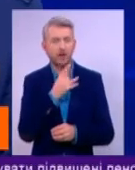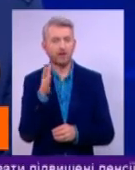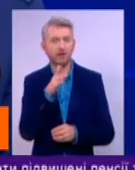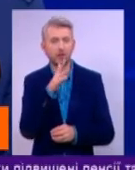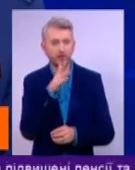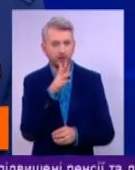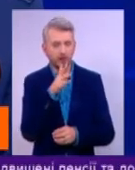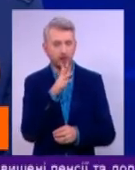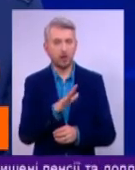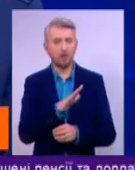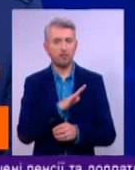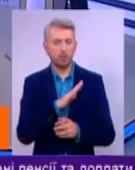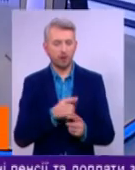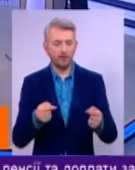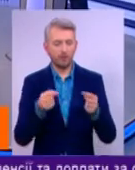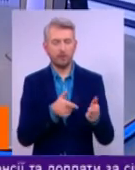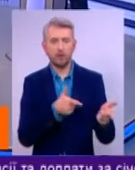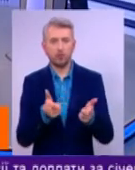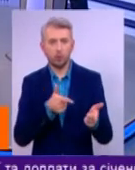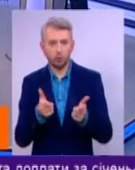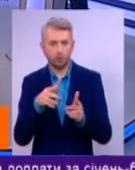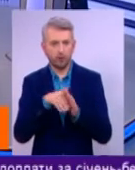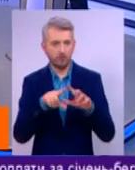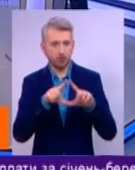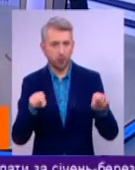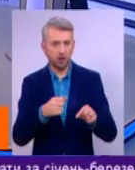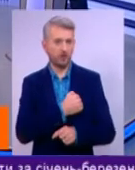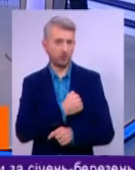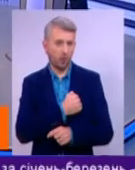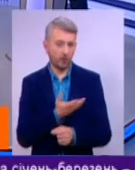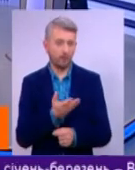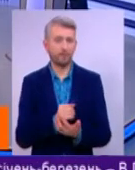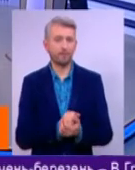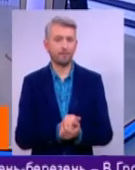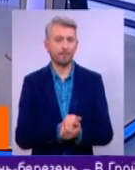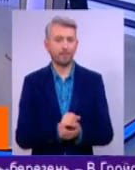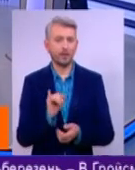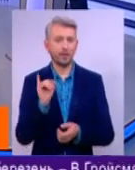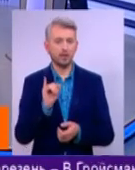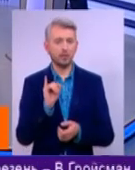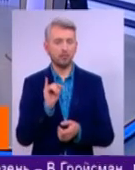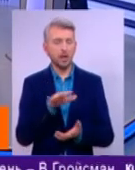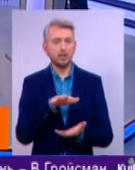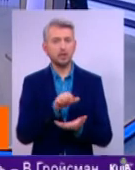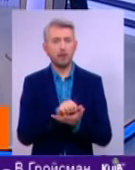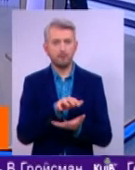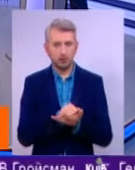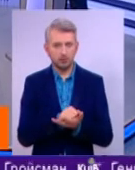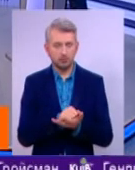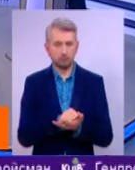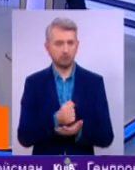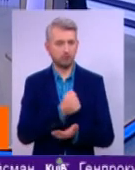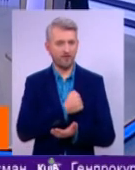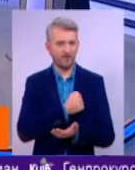часи була відповідна підготовка в школі військова, як правило, займалися саме військовим, про